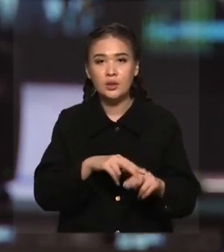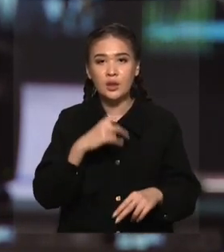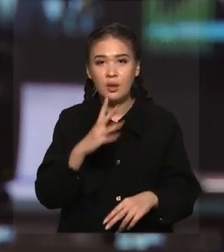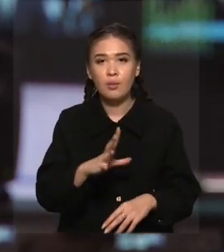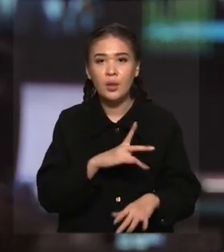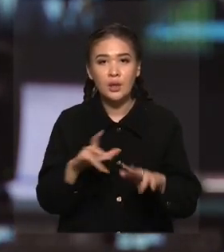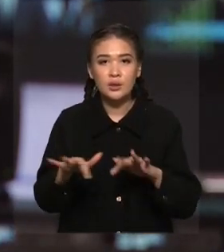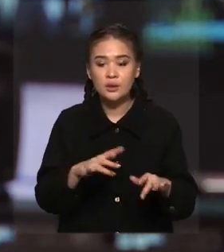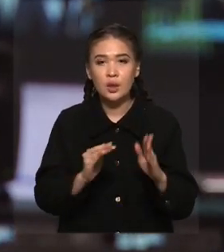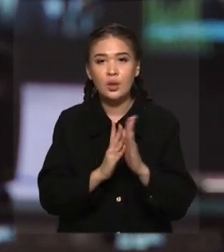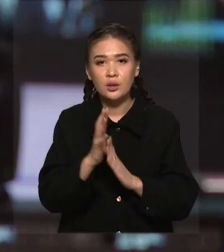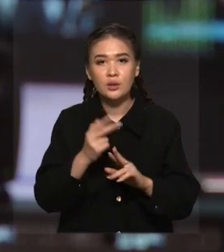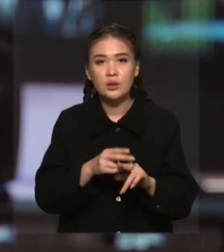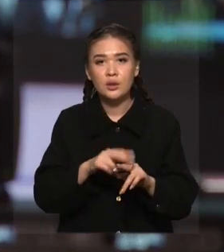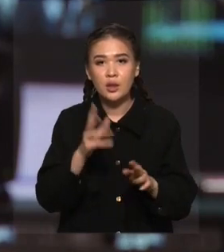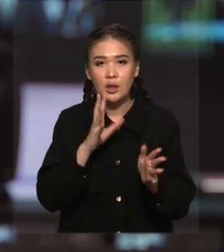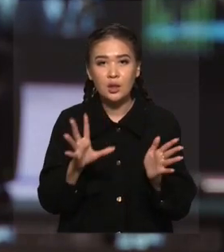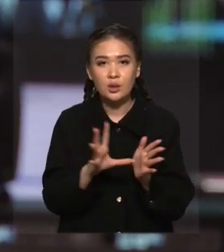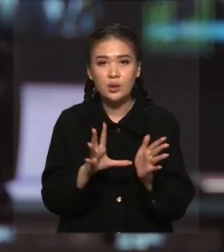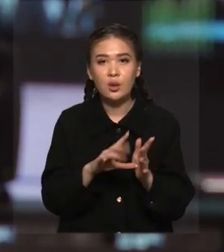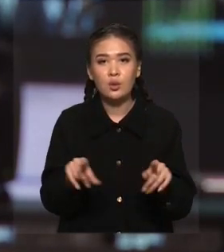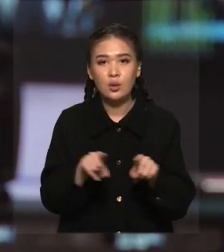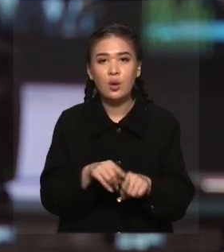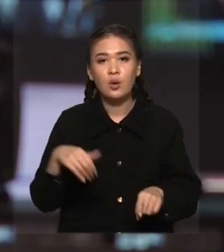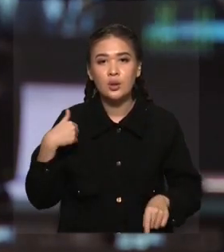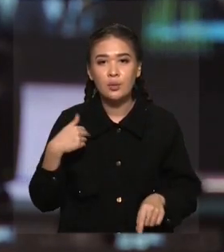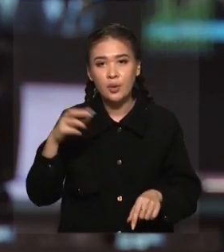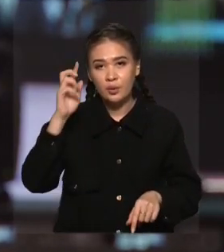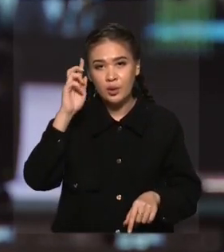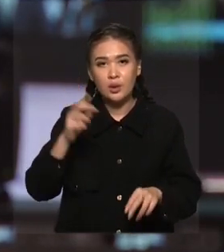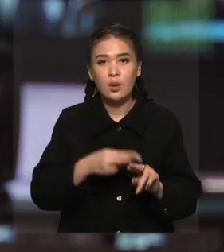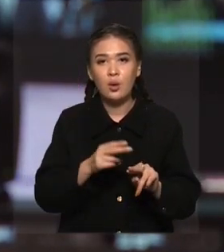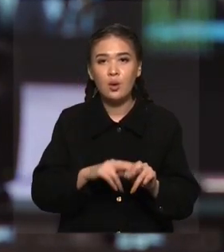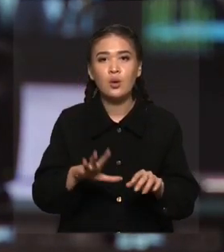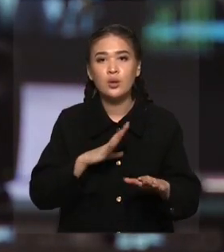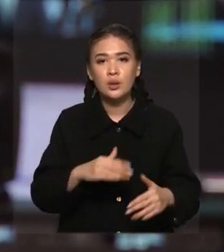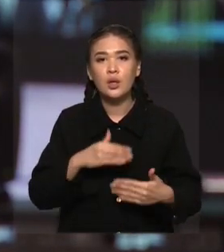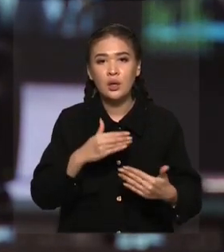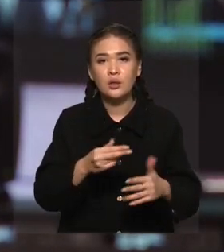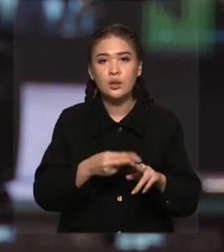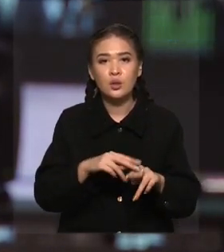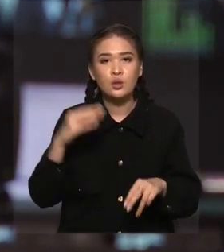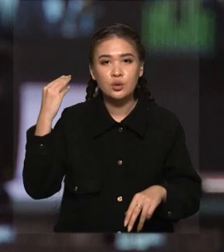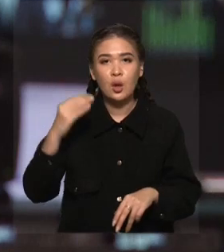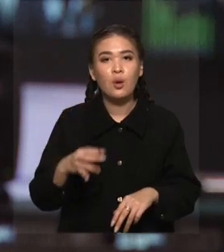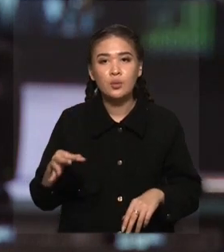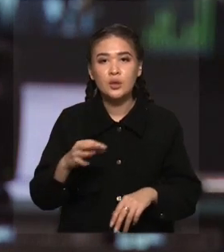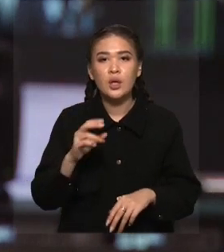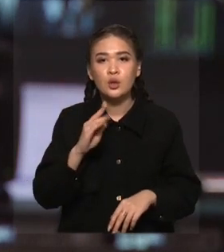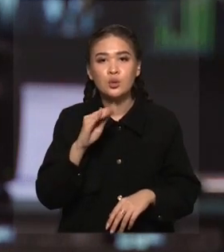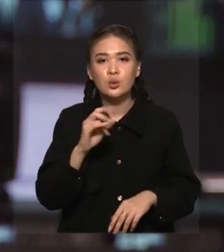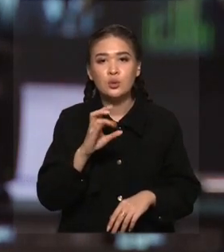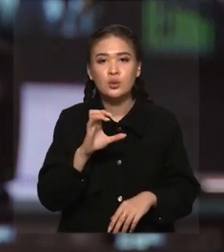егін салады. Тың технологияда қолданып отыр. Мемлекет көрсететін қолдаудың да септігі тиген. Түркістан облысынан Қанат